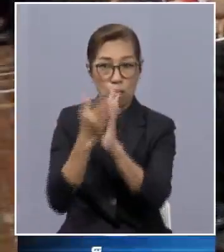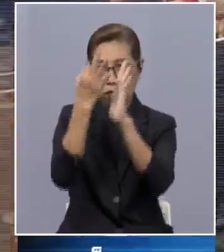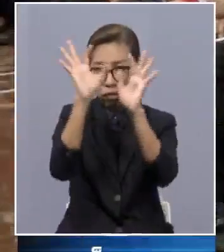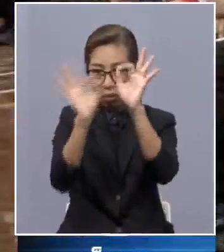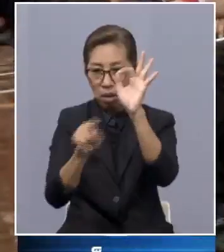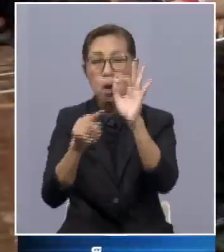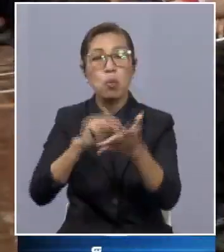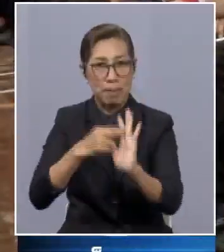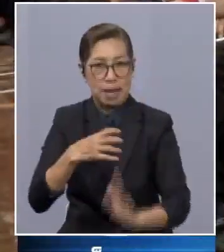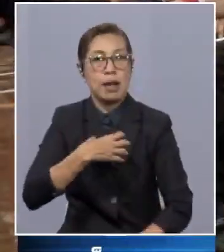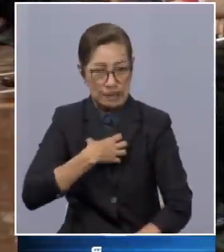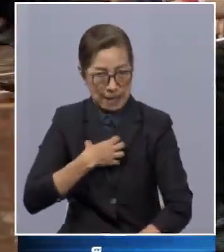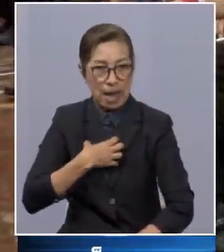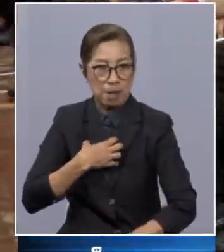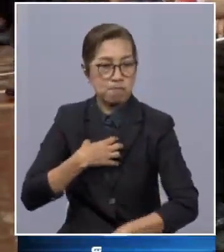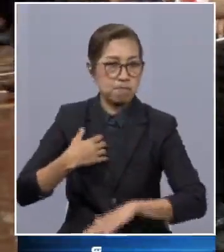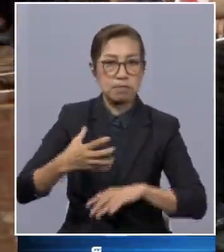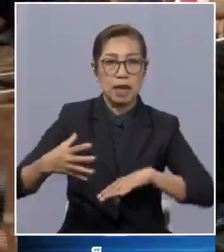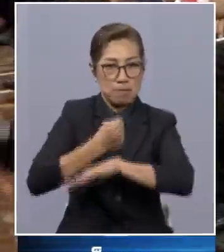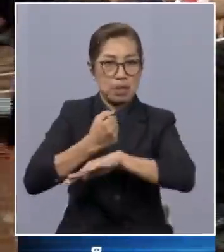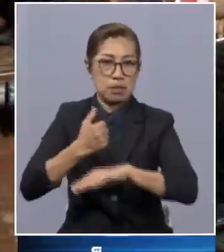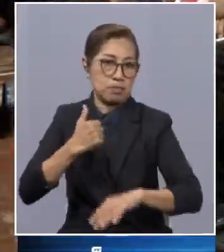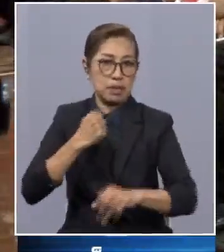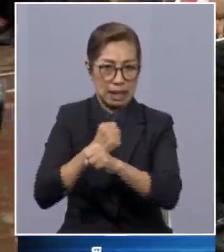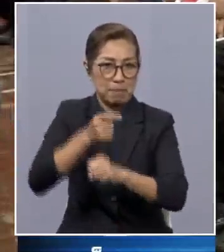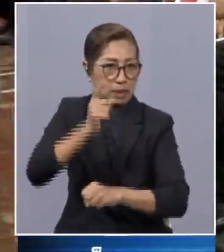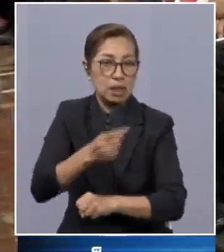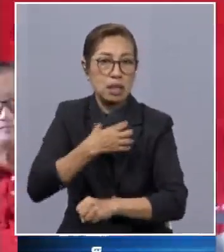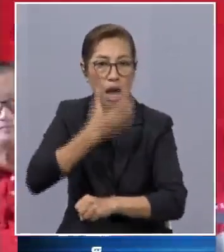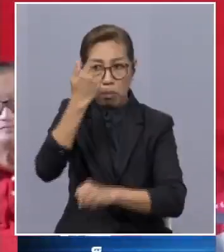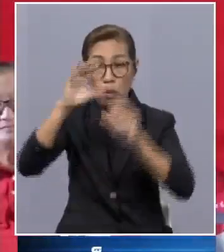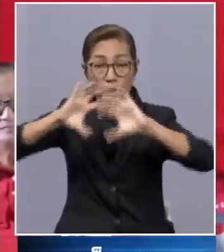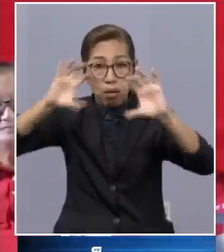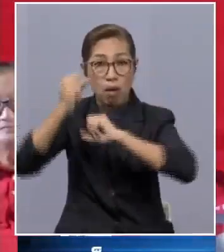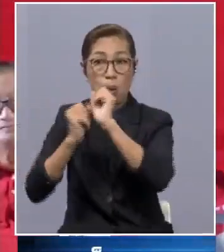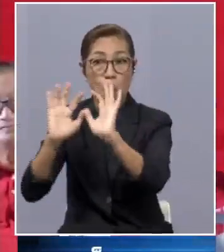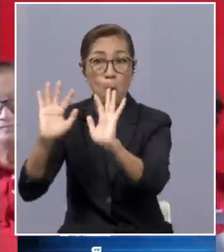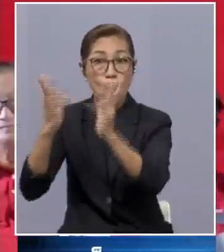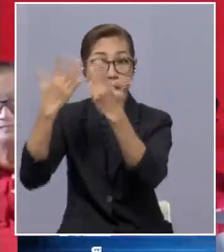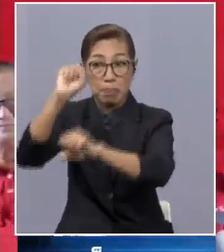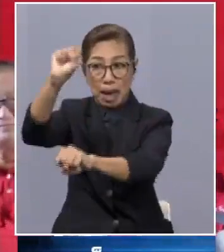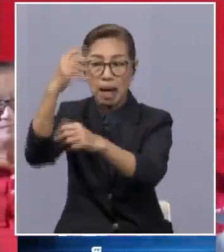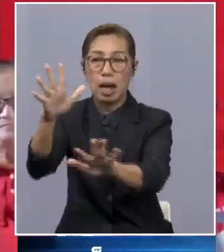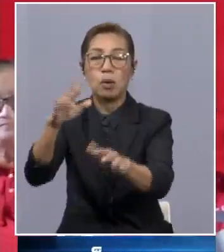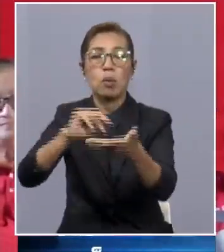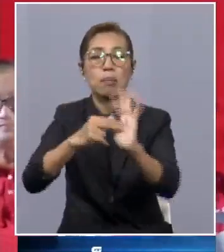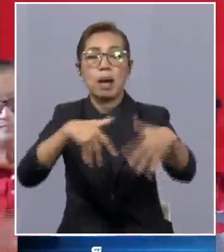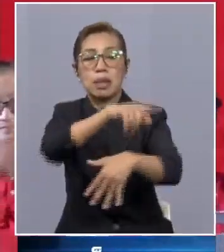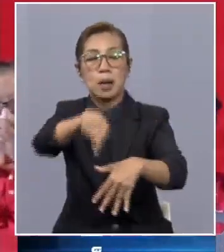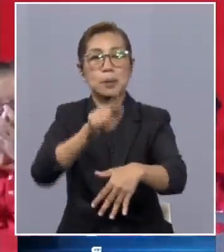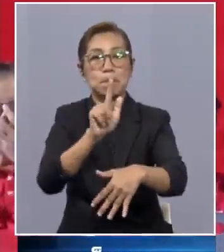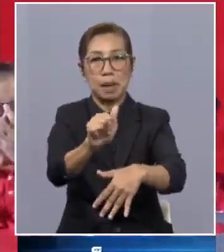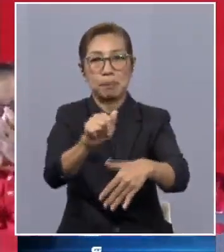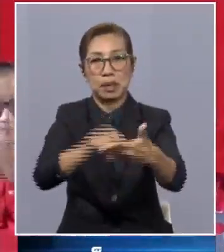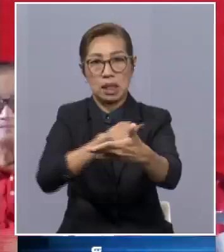ระบบอย่างจริงๆจังๆเพราะว่าสัญญาณของการยุบสภาแน่นอนมันถึงการเปิดโอกาสให้ประชาชนได้เข้ามาใช้สิทธิ์เลือกตั้ง